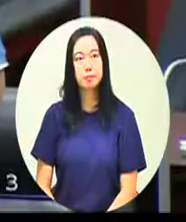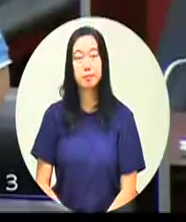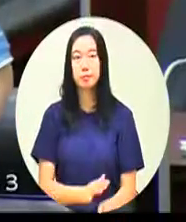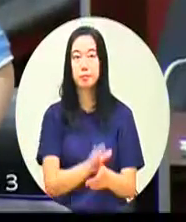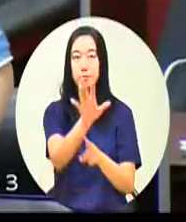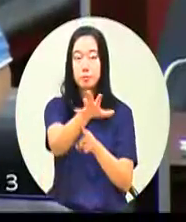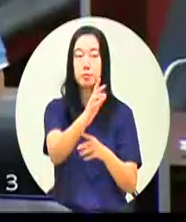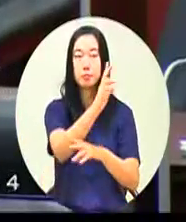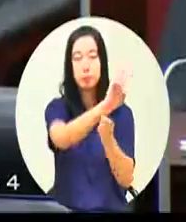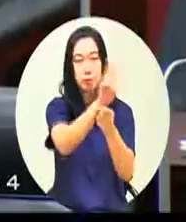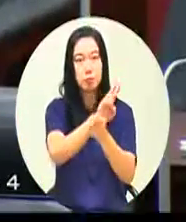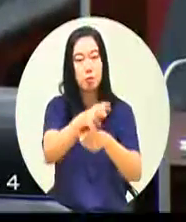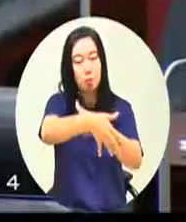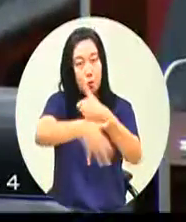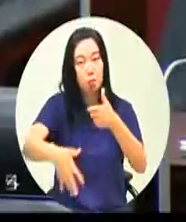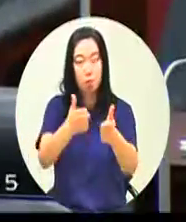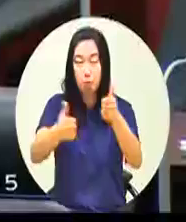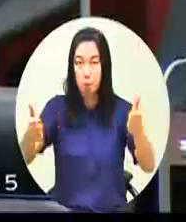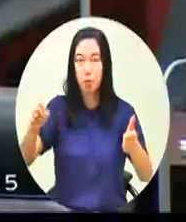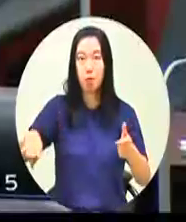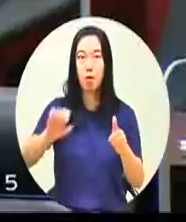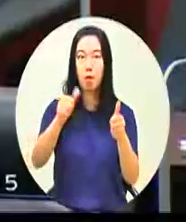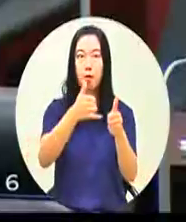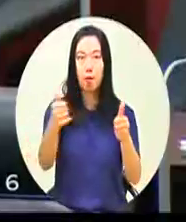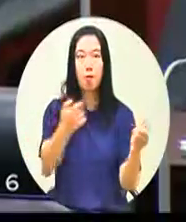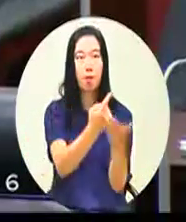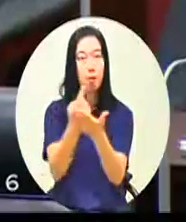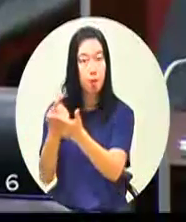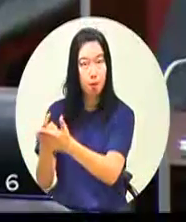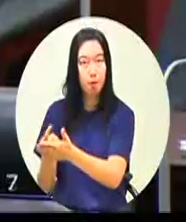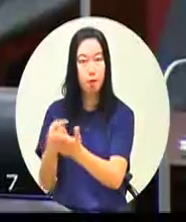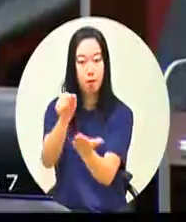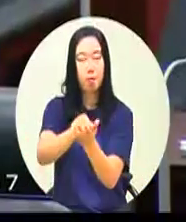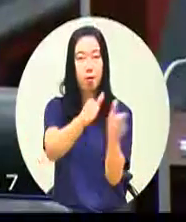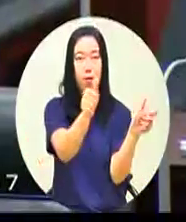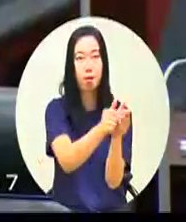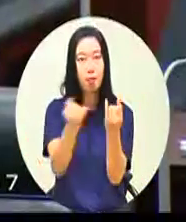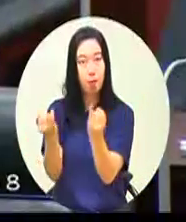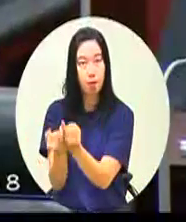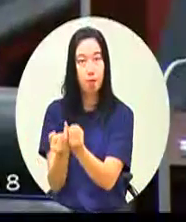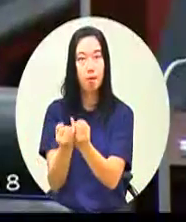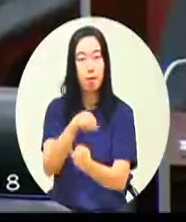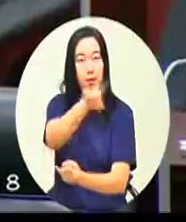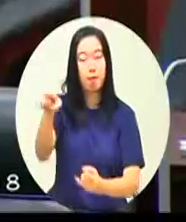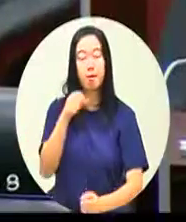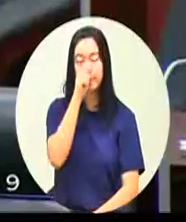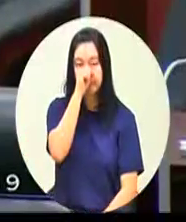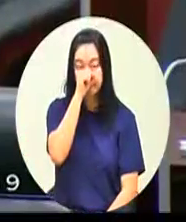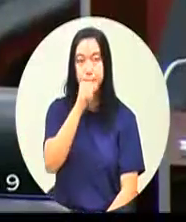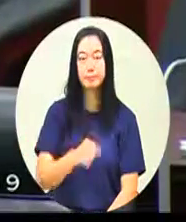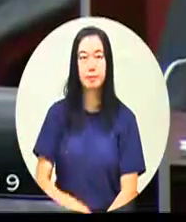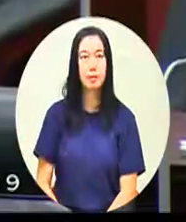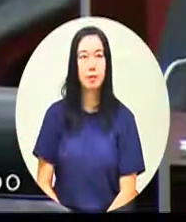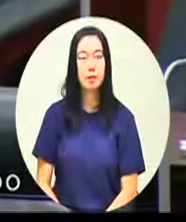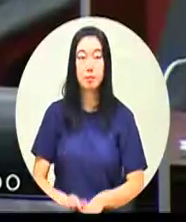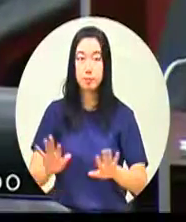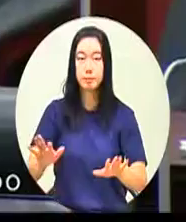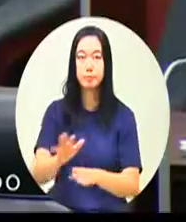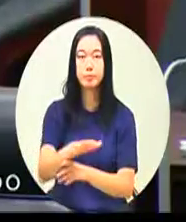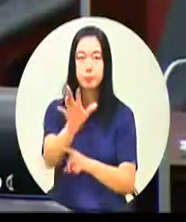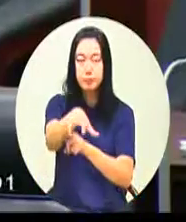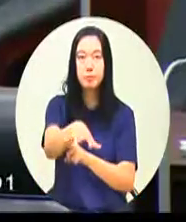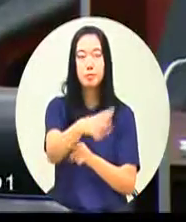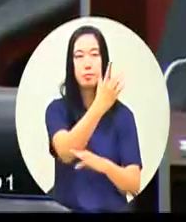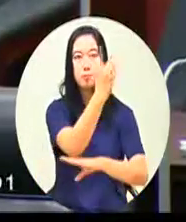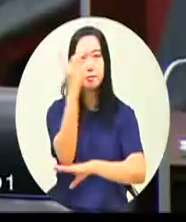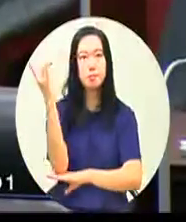长啊，以及议员同仁，还有媒体女士先生哈，大家好。那现在农林部门的一